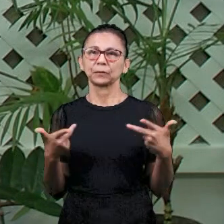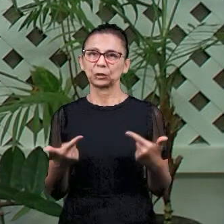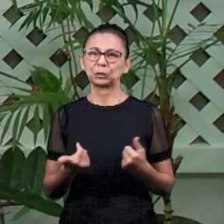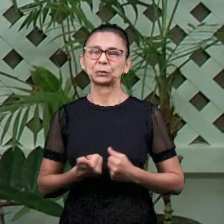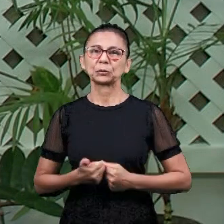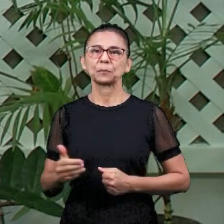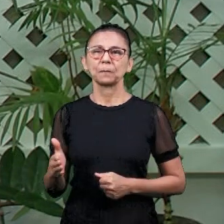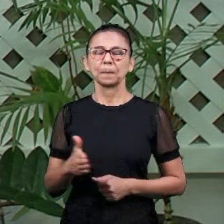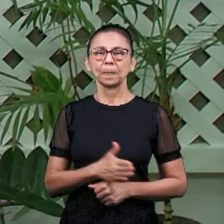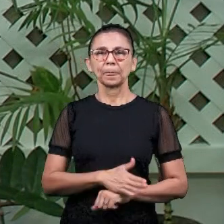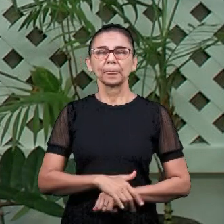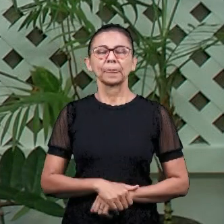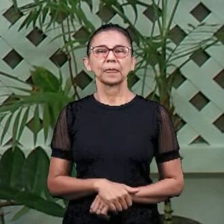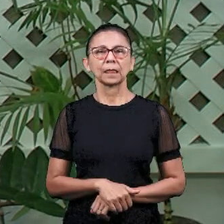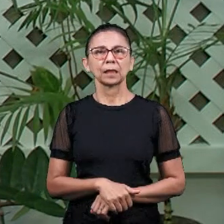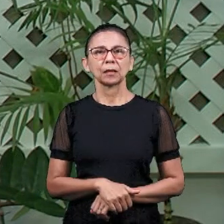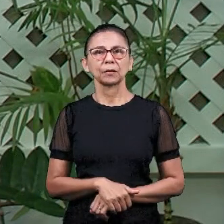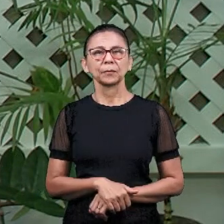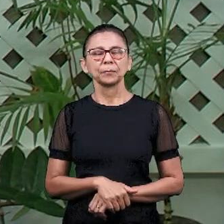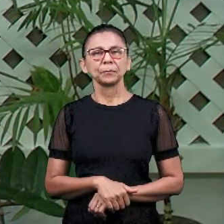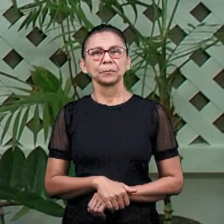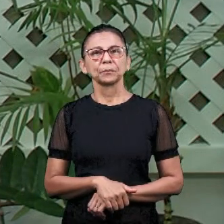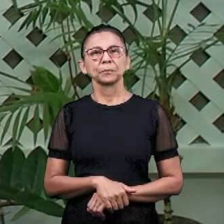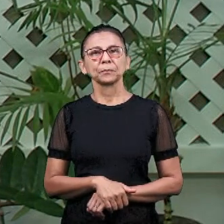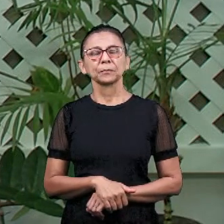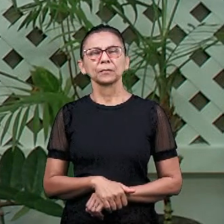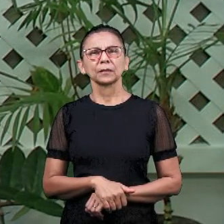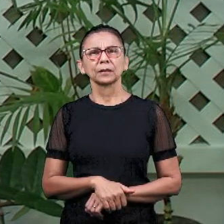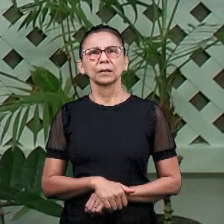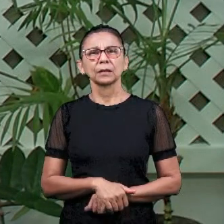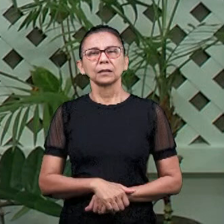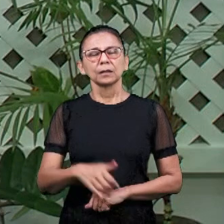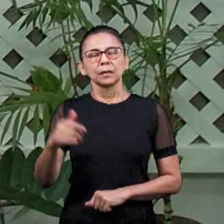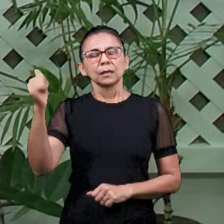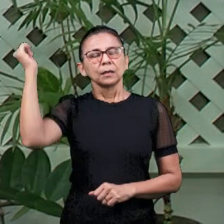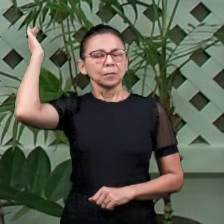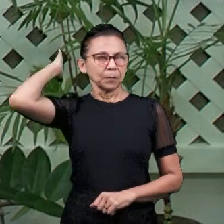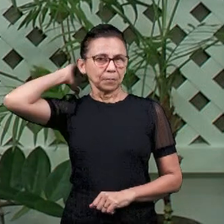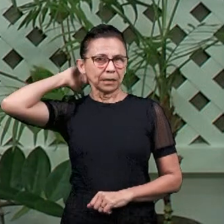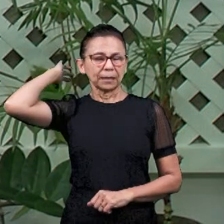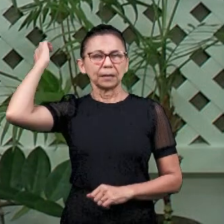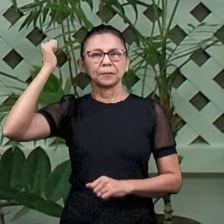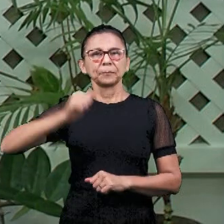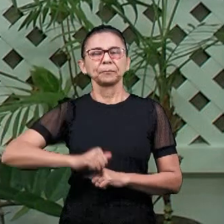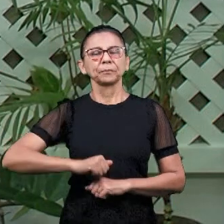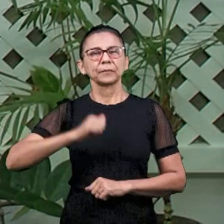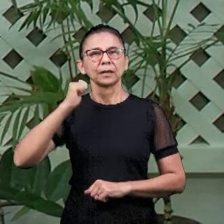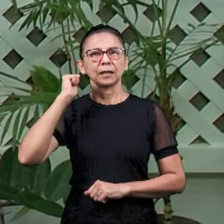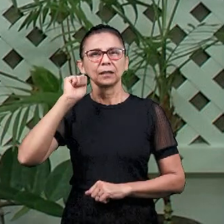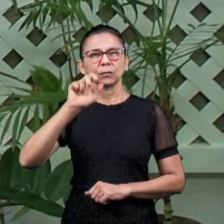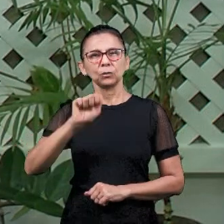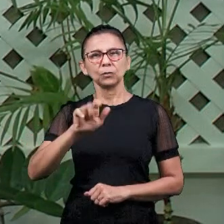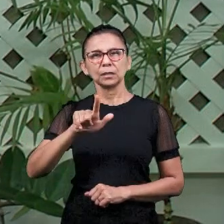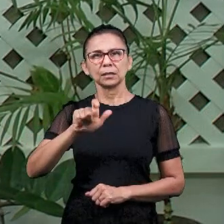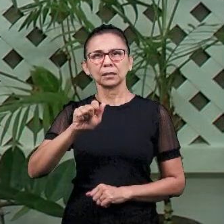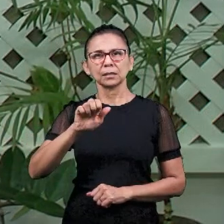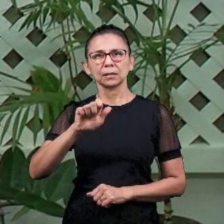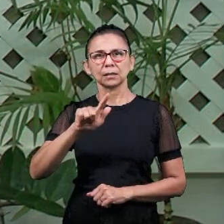3 églises, le Pará, 2 églises, Bahia, 1 église. Donc ça, ce sont les nombres